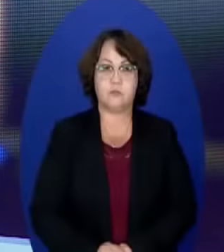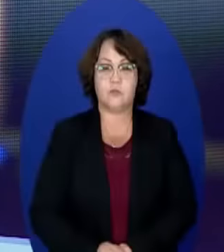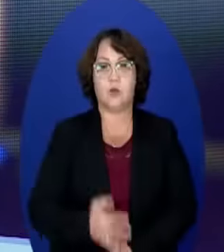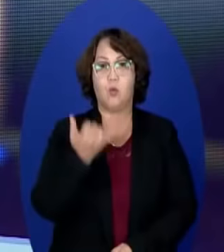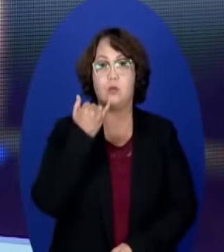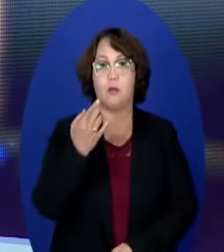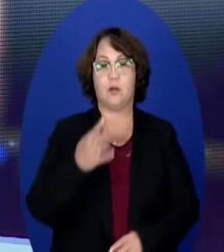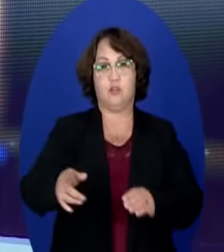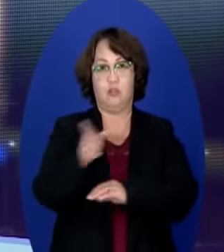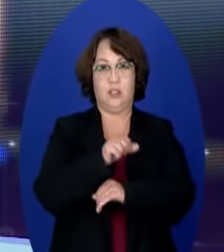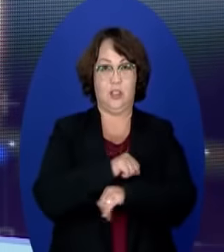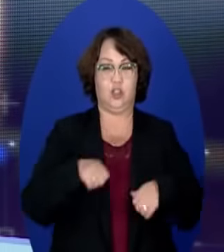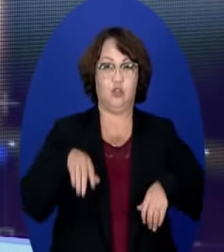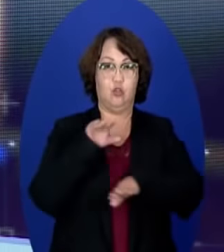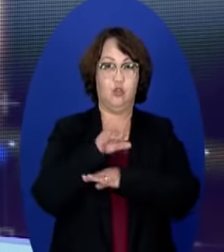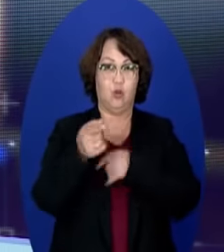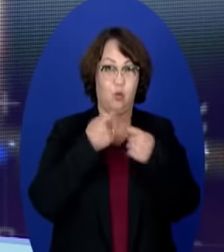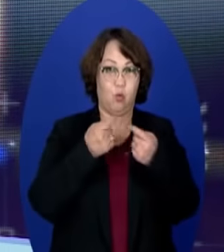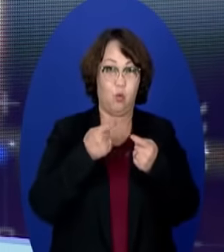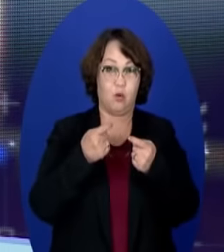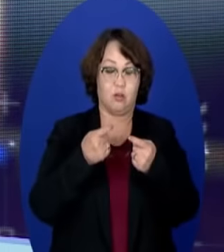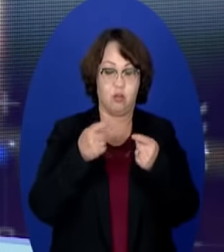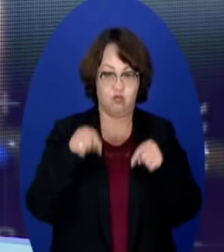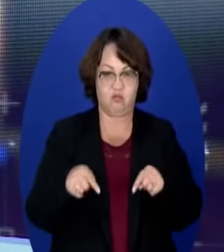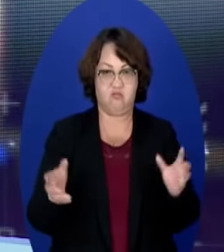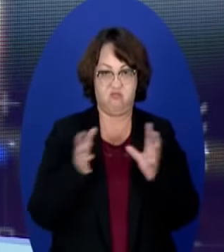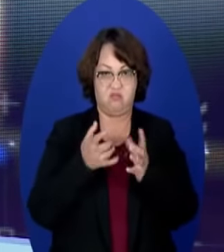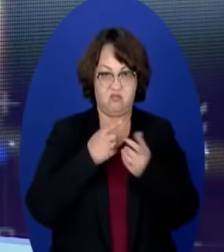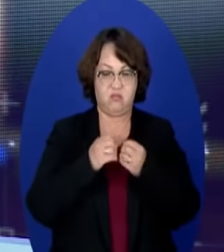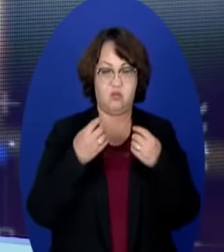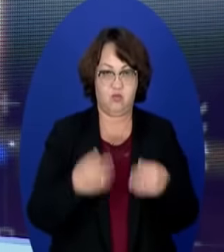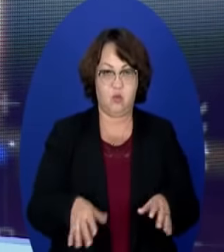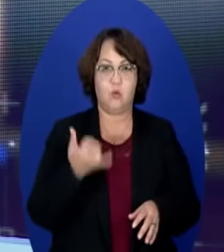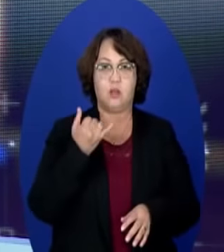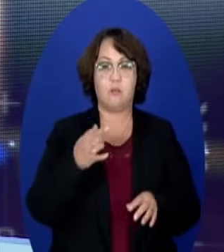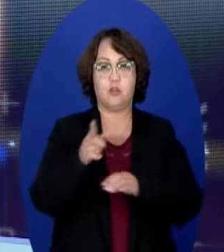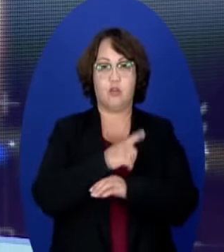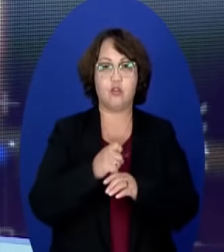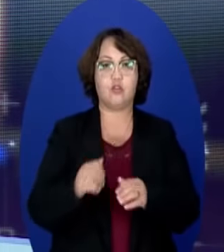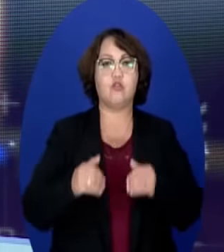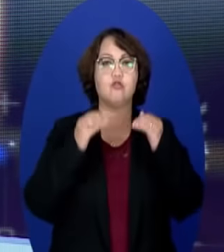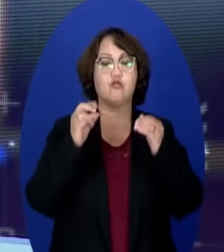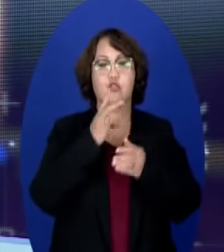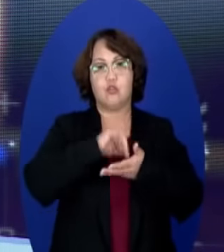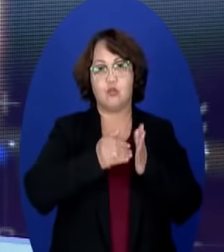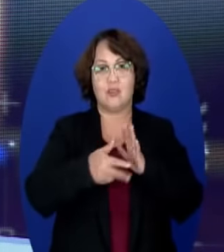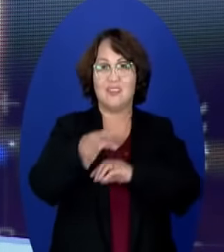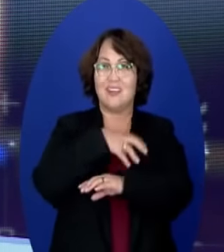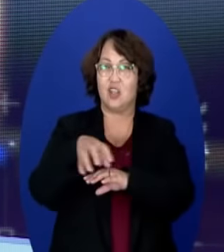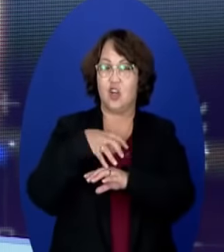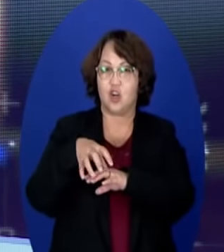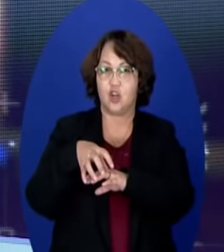За нийслэлийн иргэдийн төлөөлөгчдийн хурлын тэргүүлэгчдээ ээлжид хуралдаан өнөөдөр боллоо. Нийслэлийн хөгжлийн ерөнхий төлөвлөгөө гэр хорооллын дэд төвүүдийн